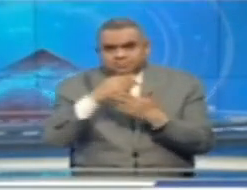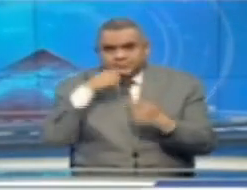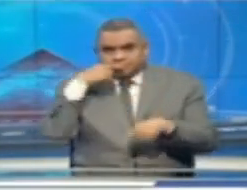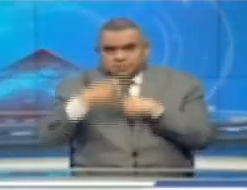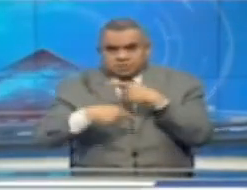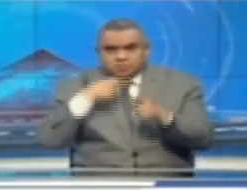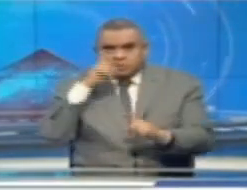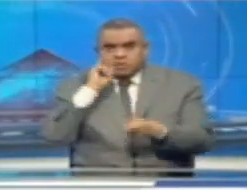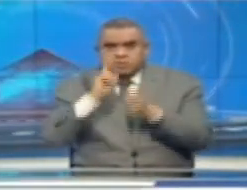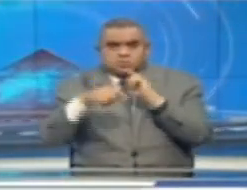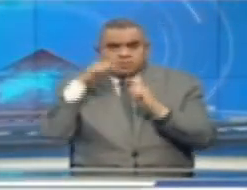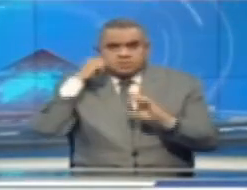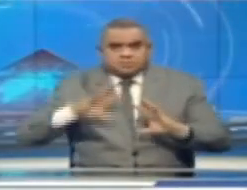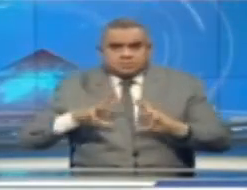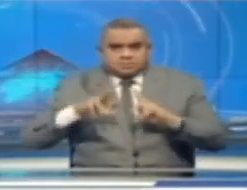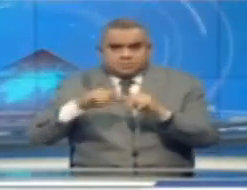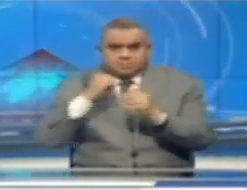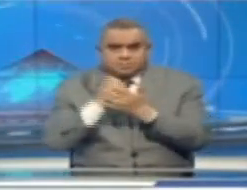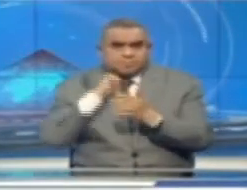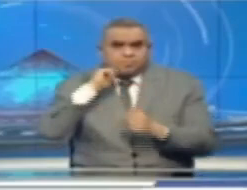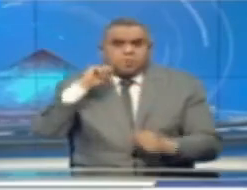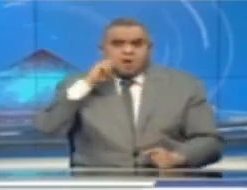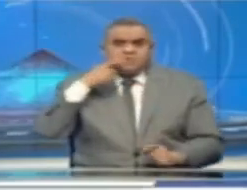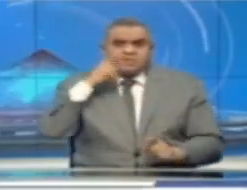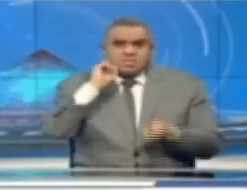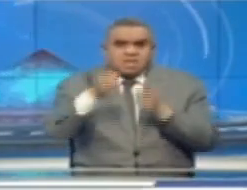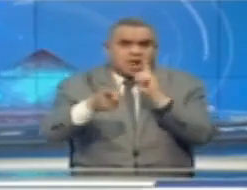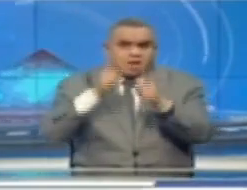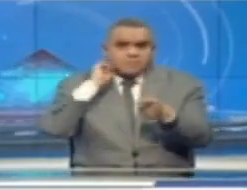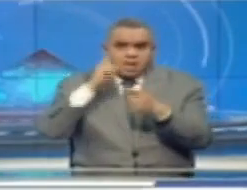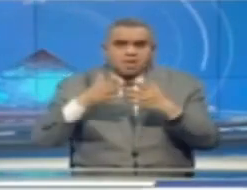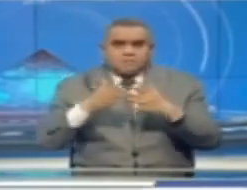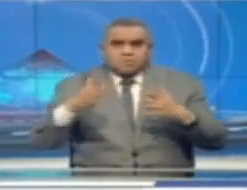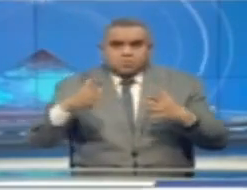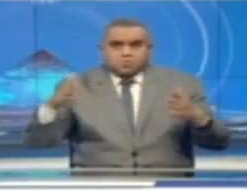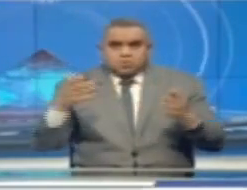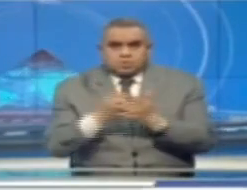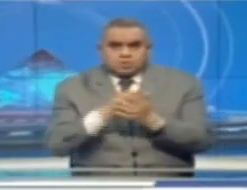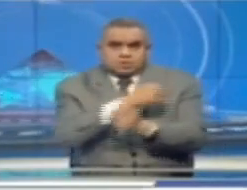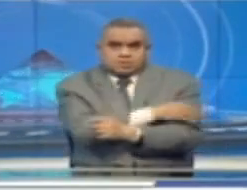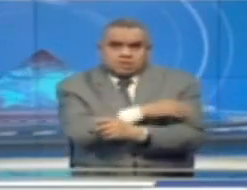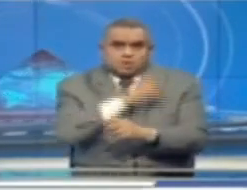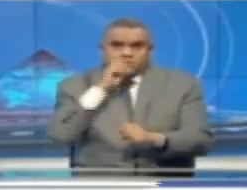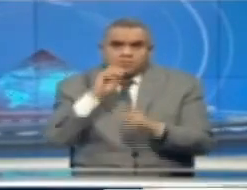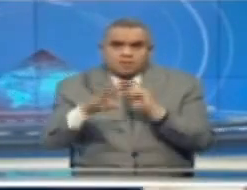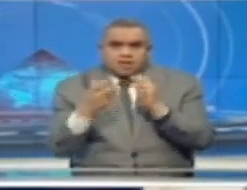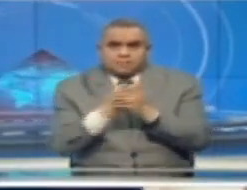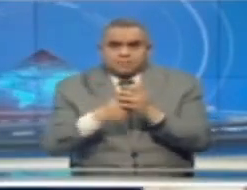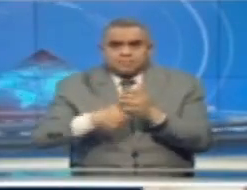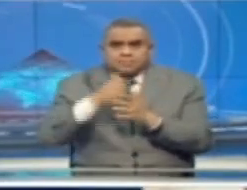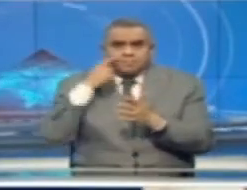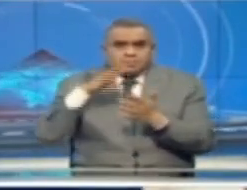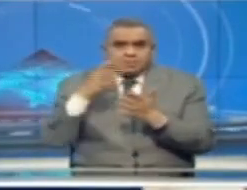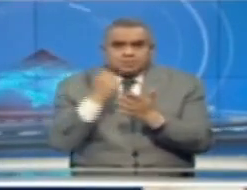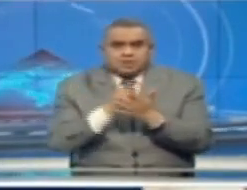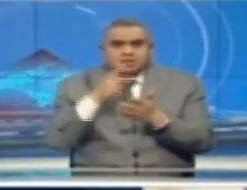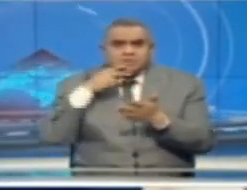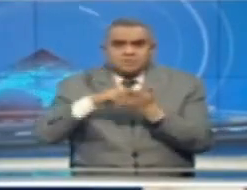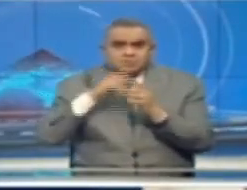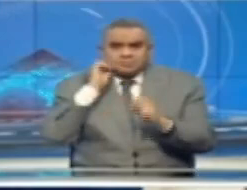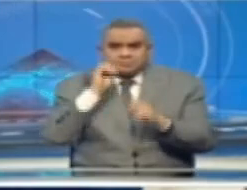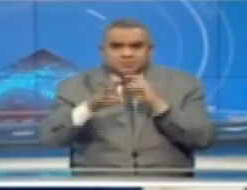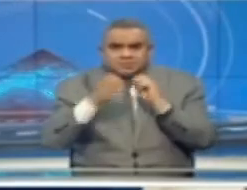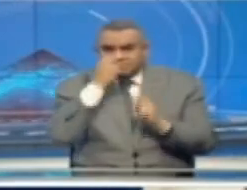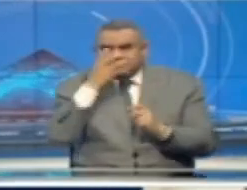في ضوء توجيهات وزير التنمية المحلية للمحافظات في التوسع في تعميم تجربة التخلص الآمن من نواتج